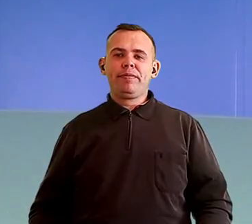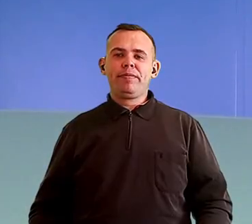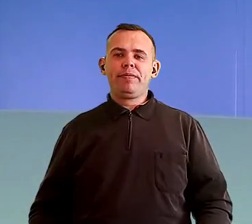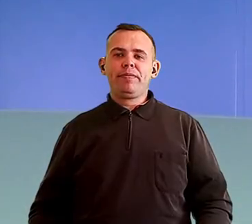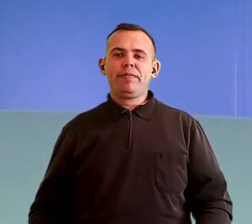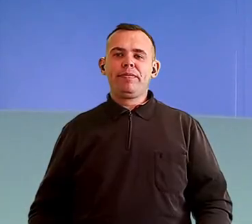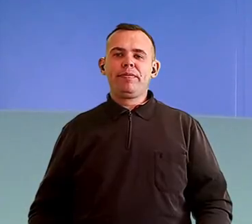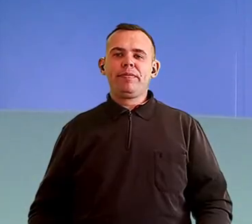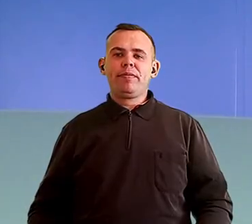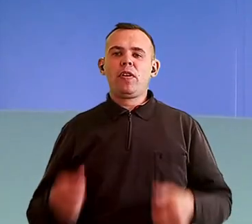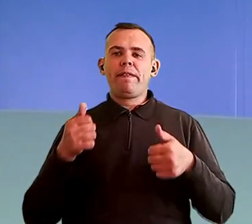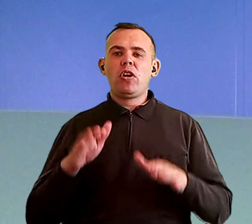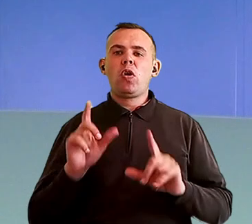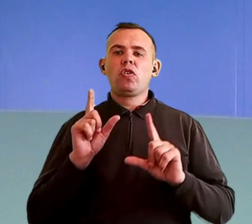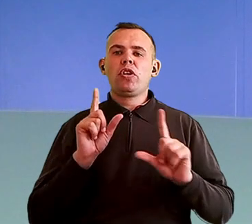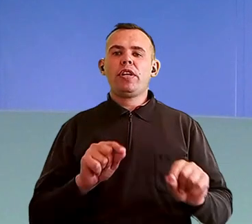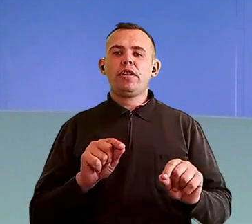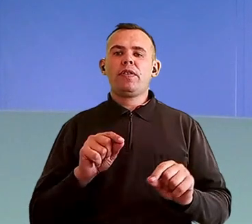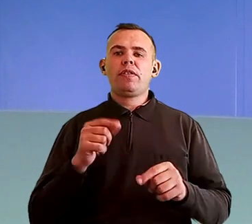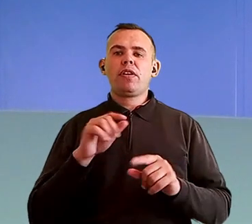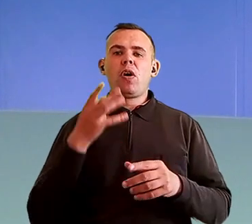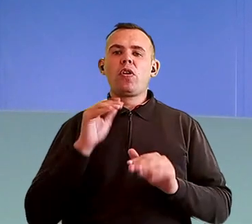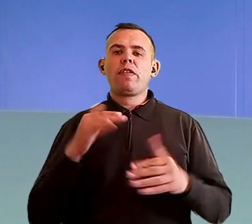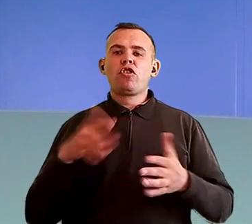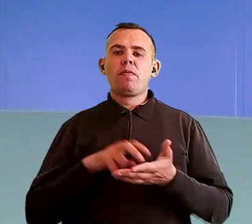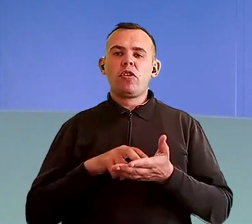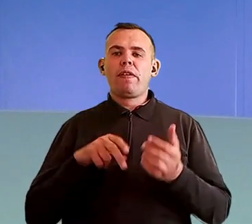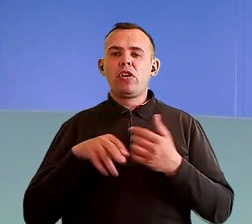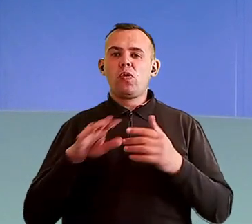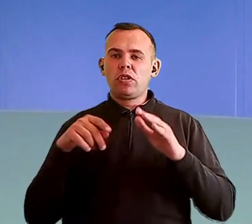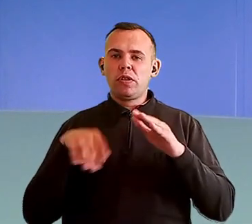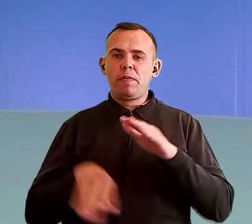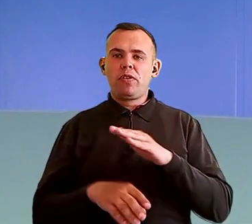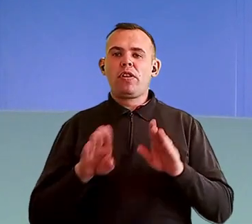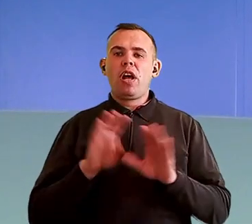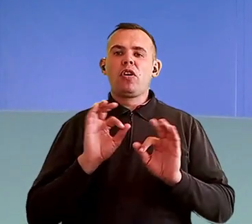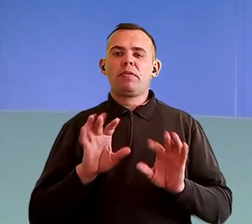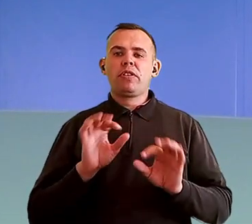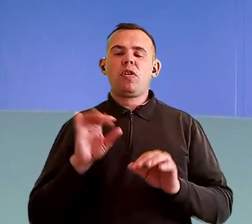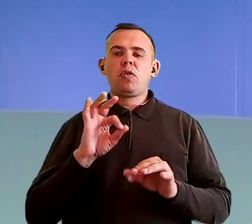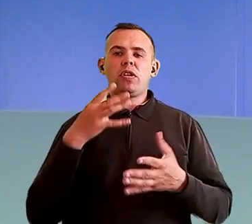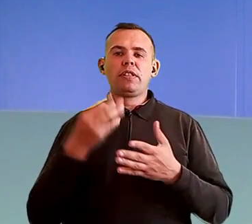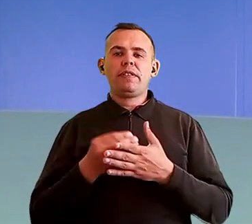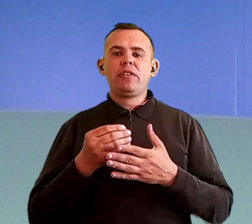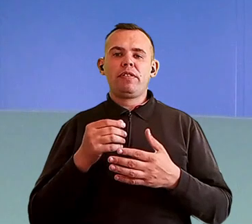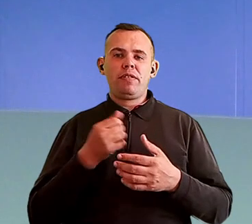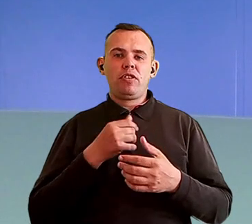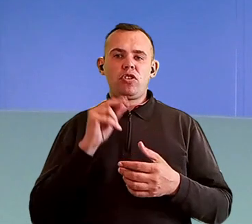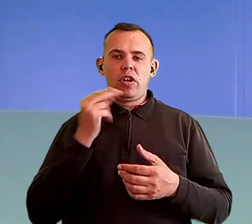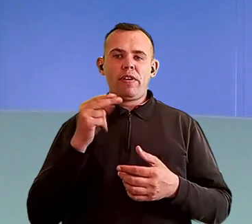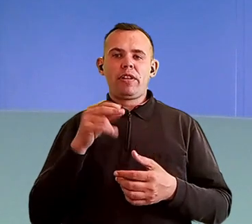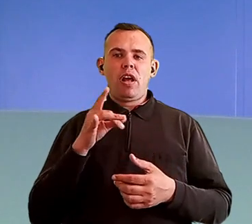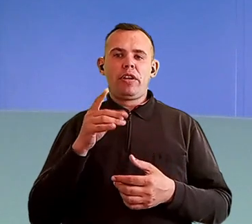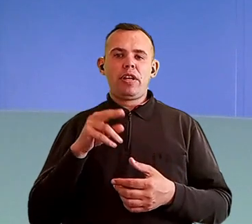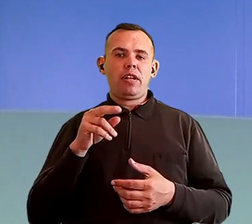Вирішили їхати, коли діти вже боялися виходити з підвалу. Так розповідають про свій виїзд із Чернігова Дар'я та Дмитро.